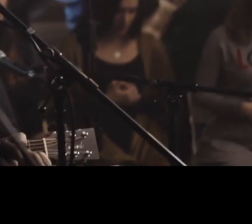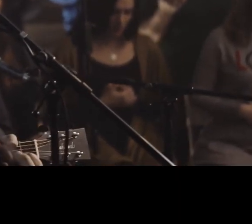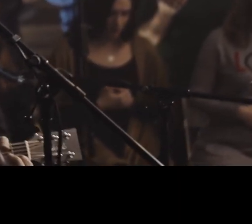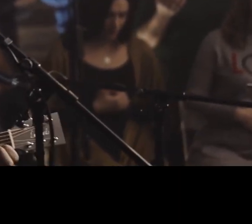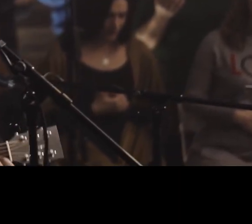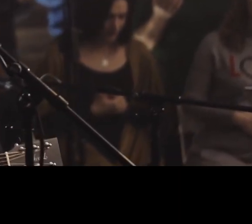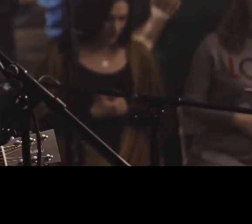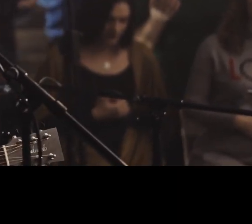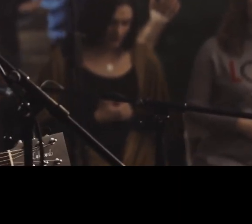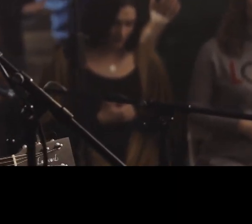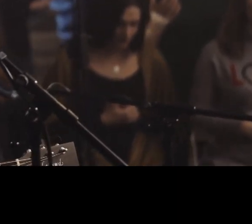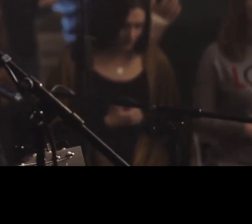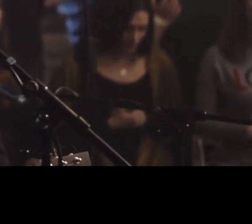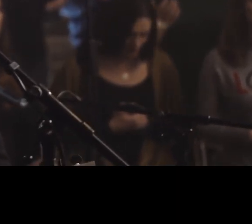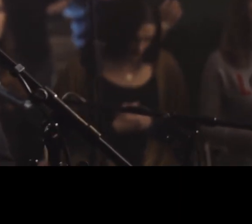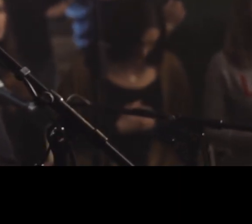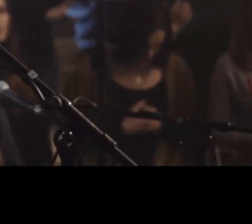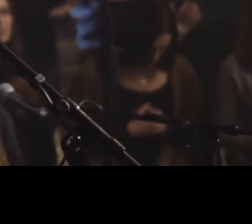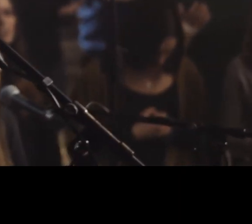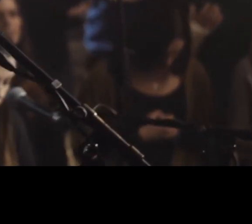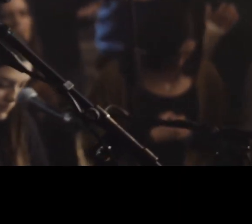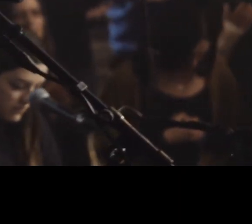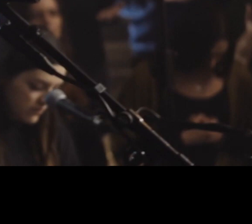znam koliko te ljubi.